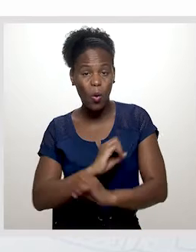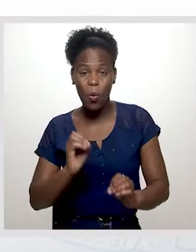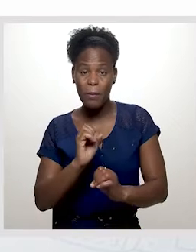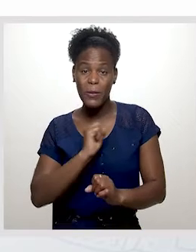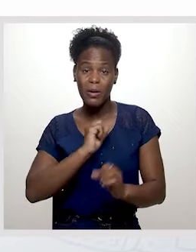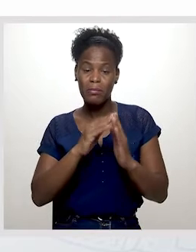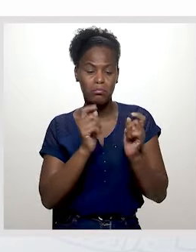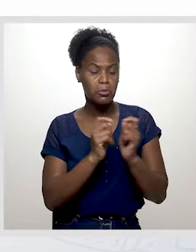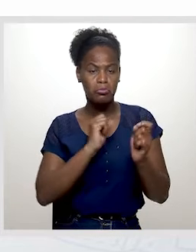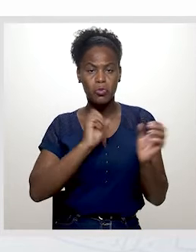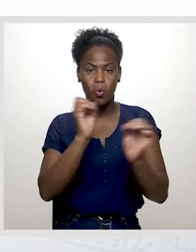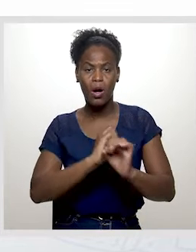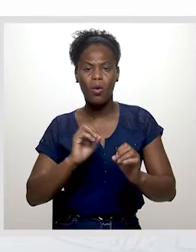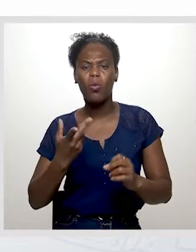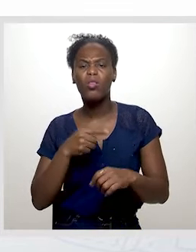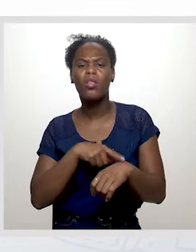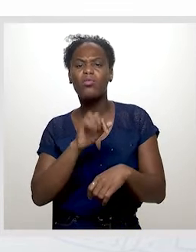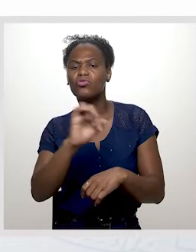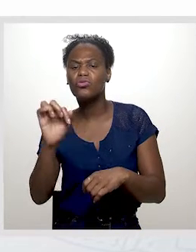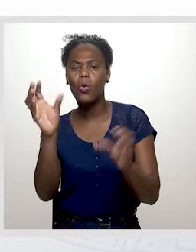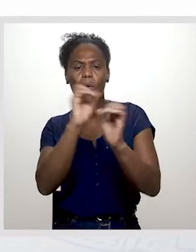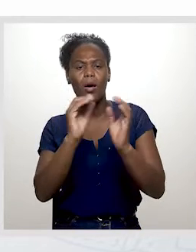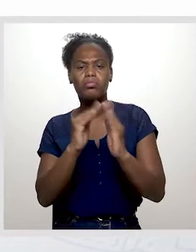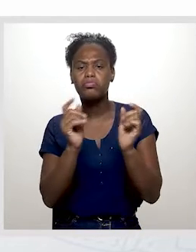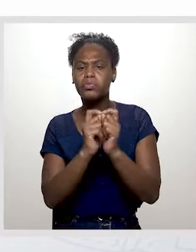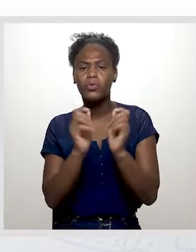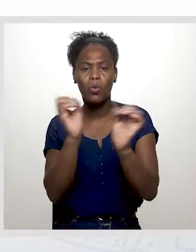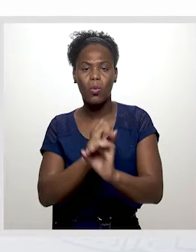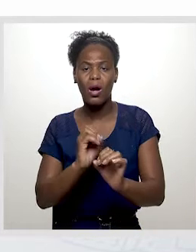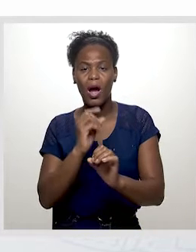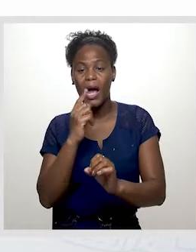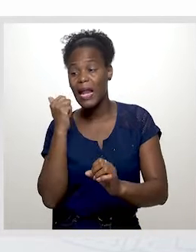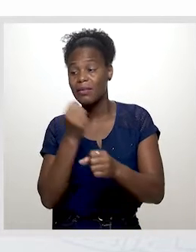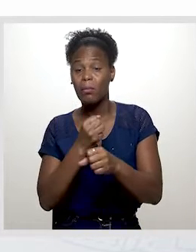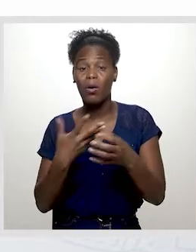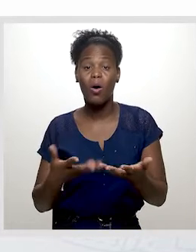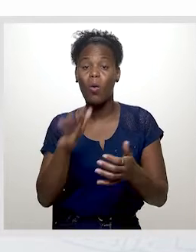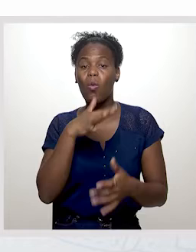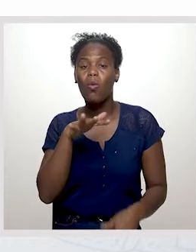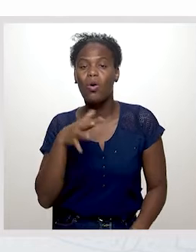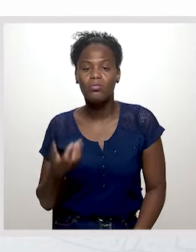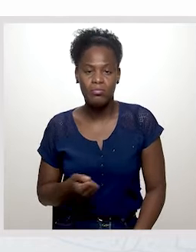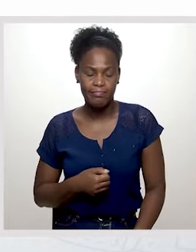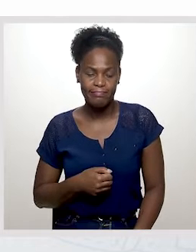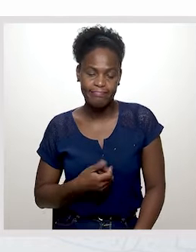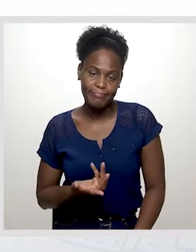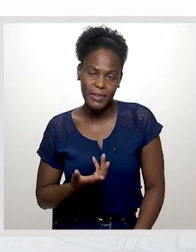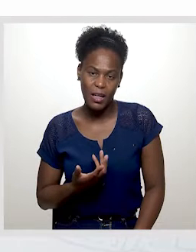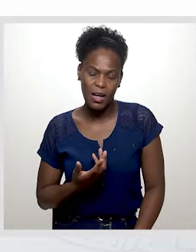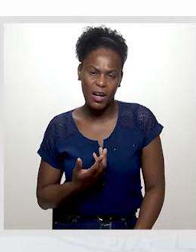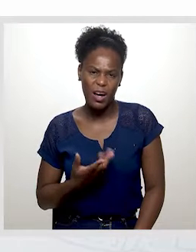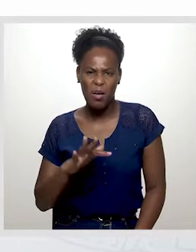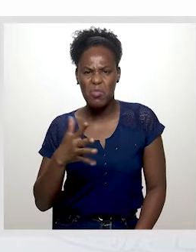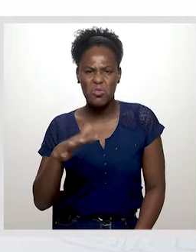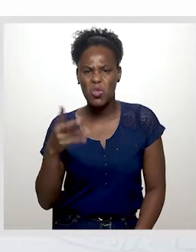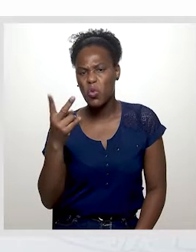Ça fait combien de temps que vous n'êtes plus voisins? Où est-ce qu'il travaille maintenant? Ça fait environ